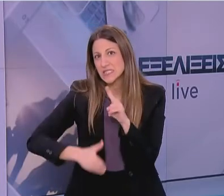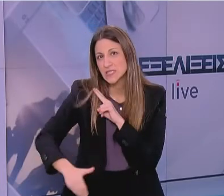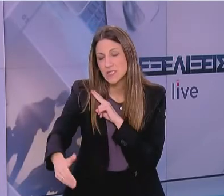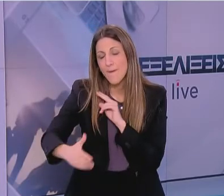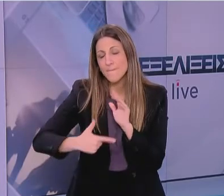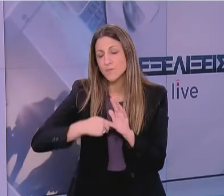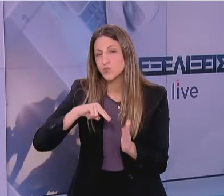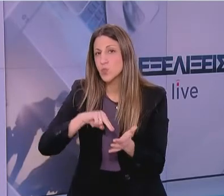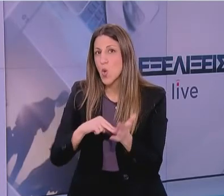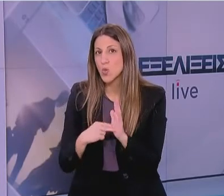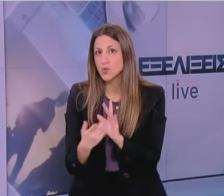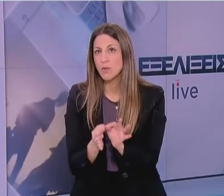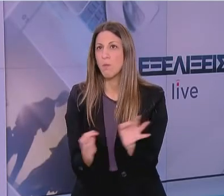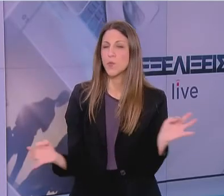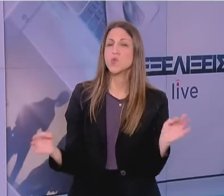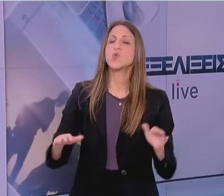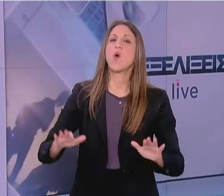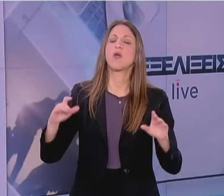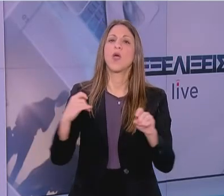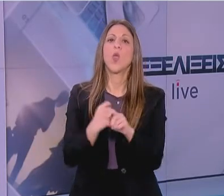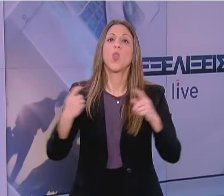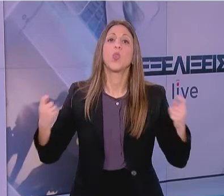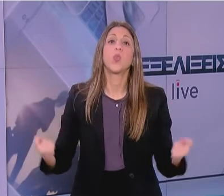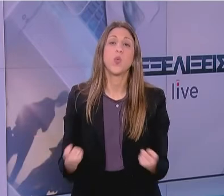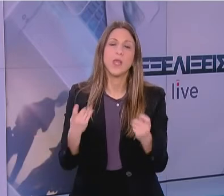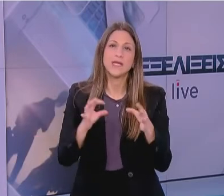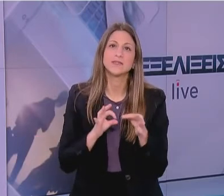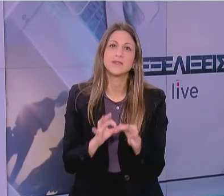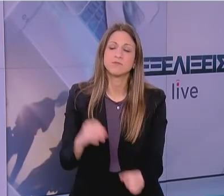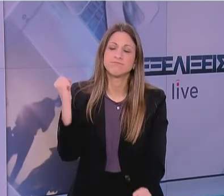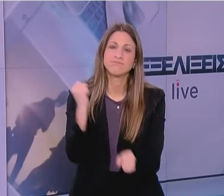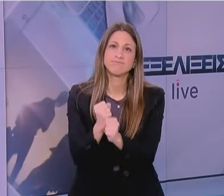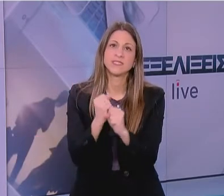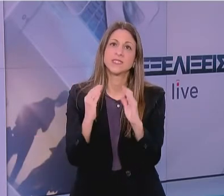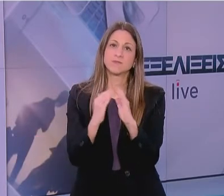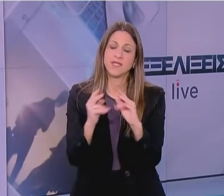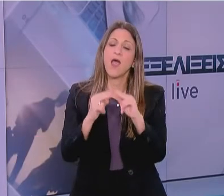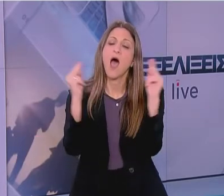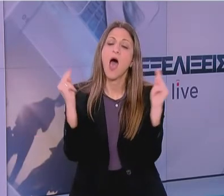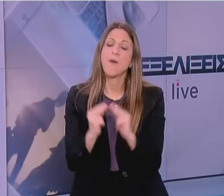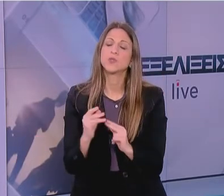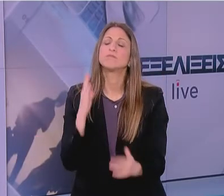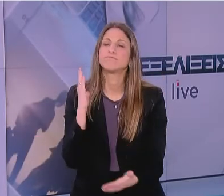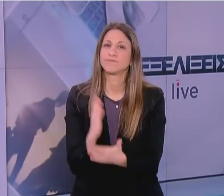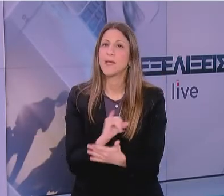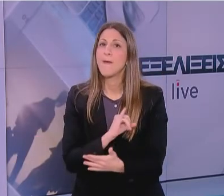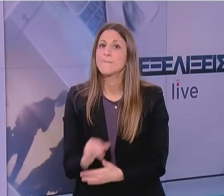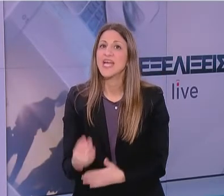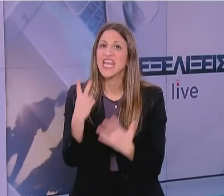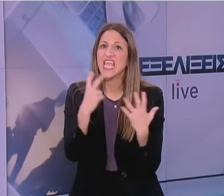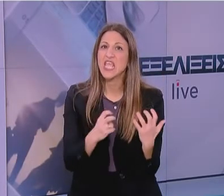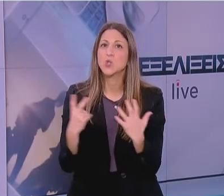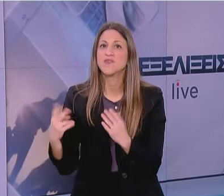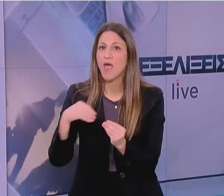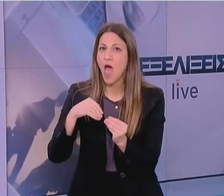επιτρέπεται κανένας εφησυχασμός. Μα κανένας εφησυχασμός. Γι' αυτό άλλωστε παρατάθηκαν μέχρι τις 27 Απριλίου τα μέτρα περιορισμού